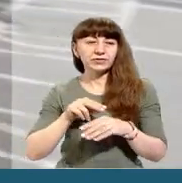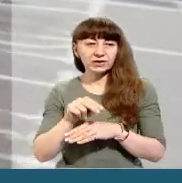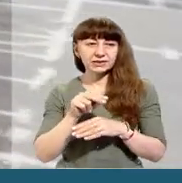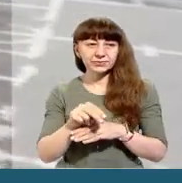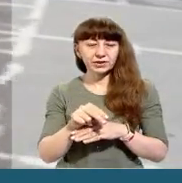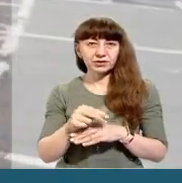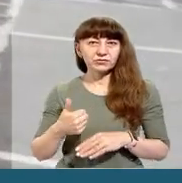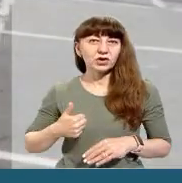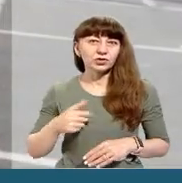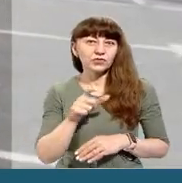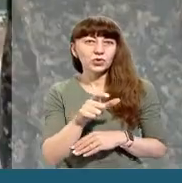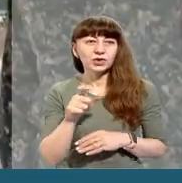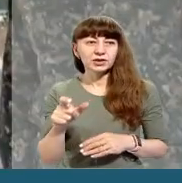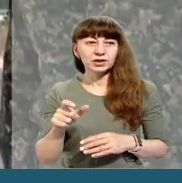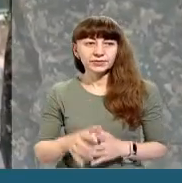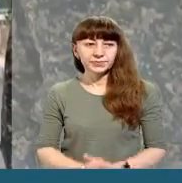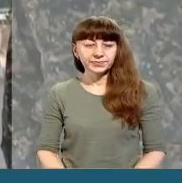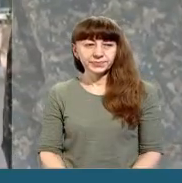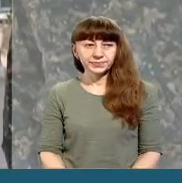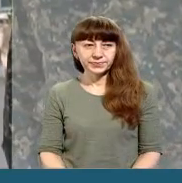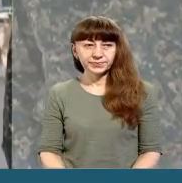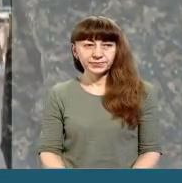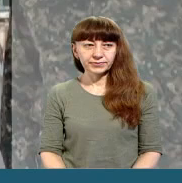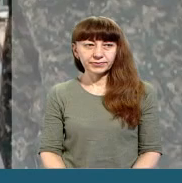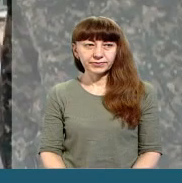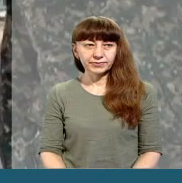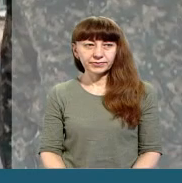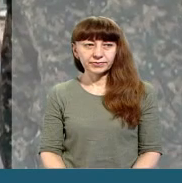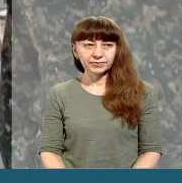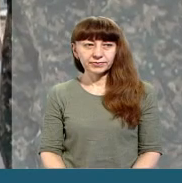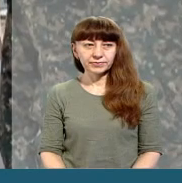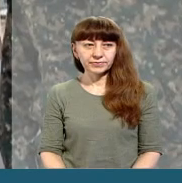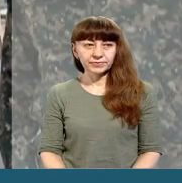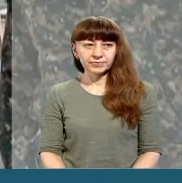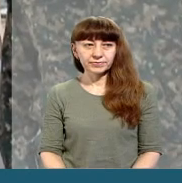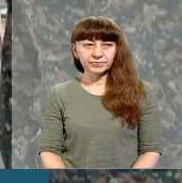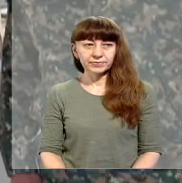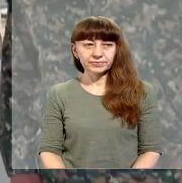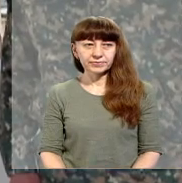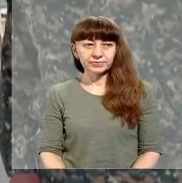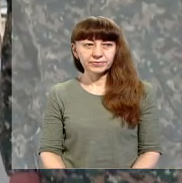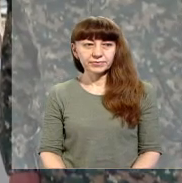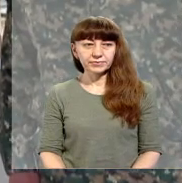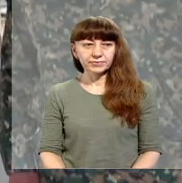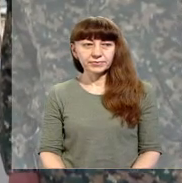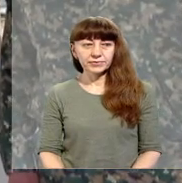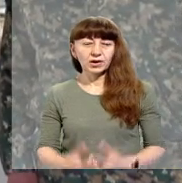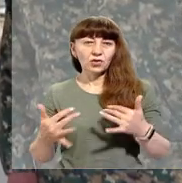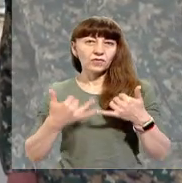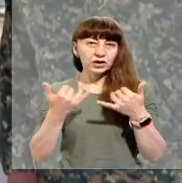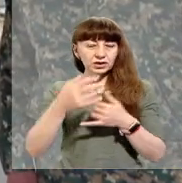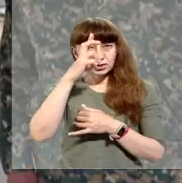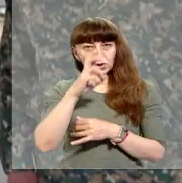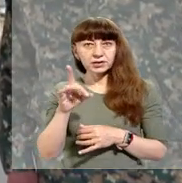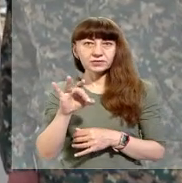рәміздерін құрметтеудің маңызы туралы айтты. Сарбаздар еліміздің, егемен еліміздің тұтастығын, бірлігін айқындап,